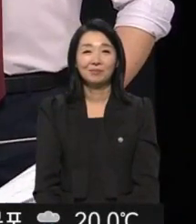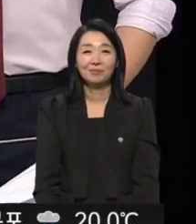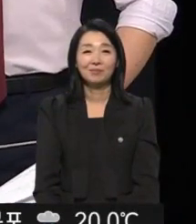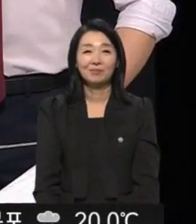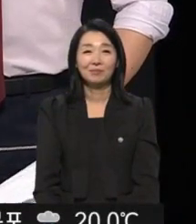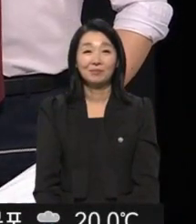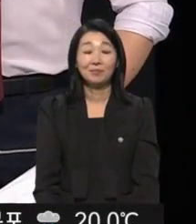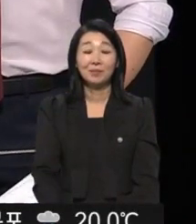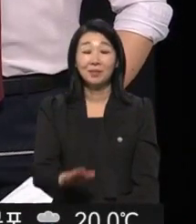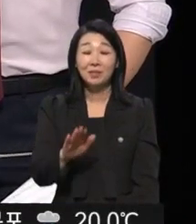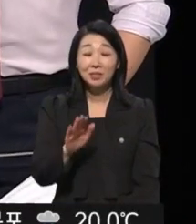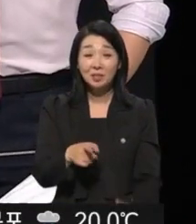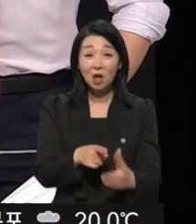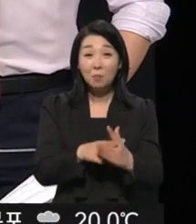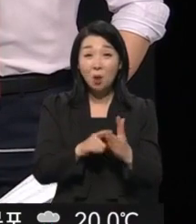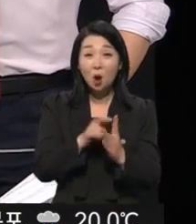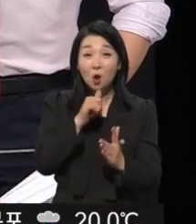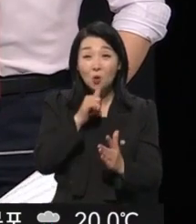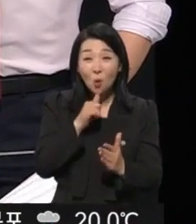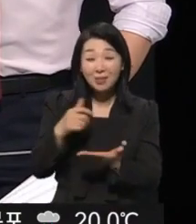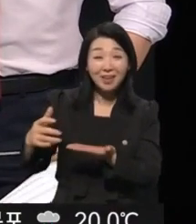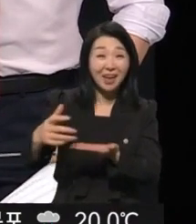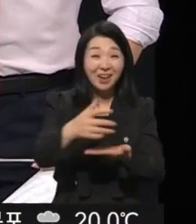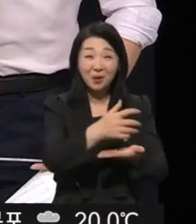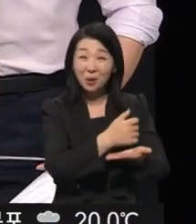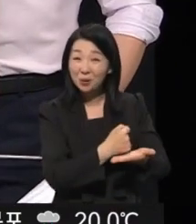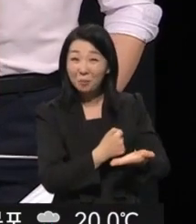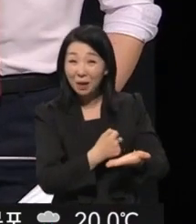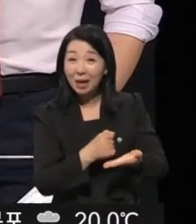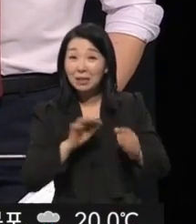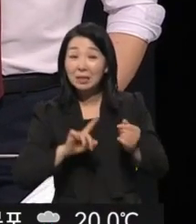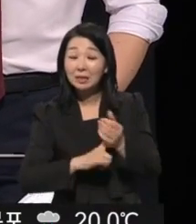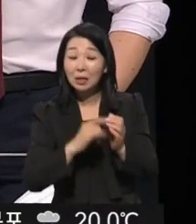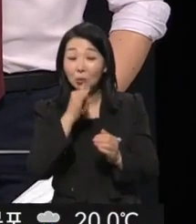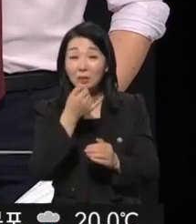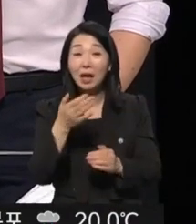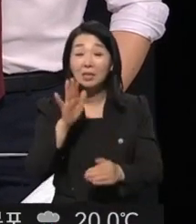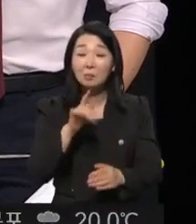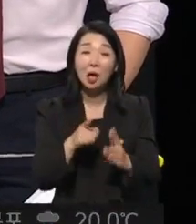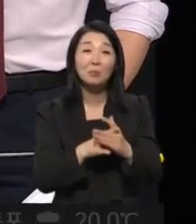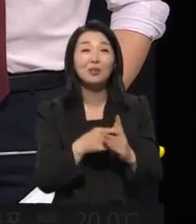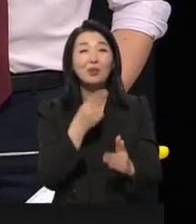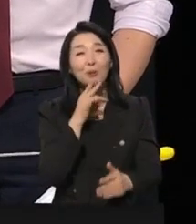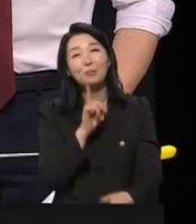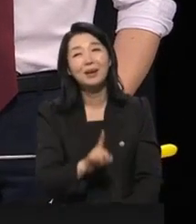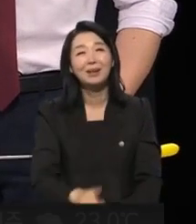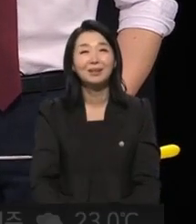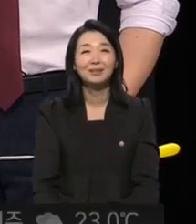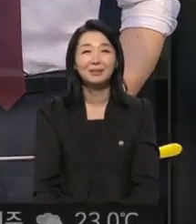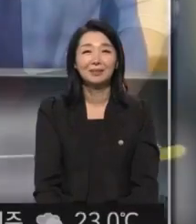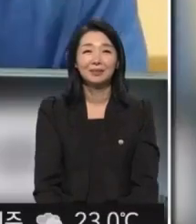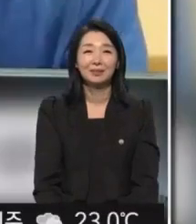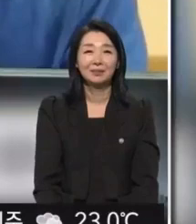하지만 이제 멸공의 횃불은 거두기로 한 걸까요? 땅콩은 있는데 멸치가 빠졌다는군요.